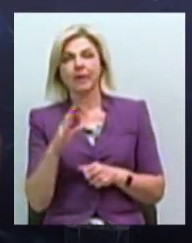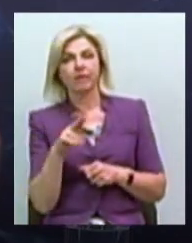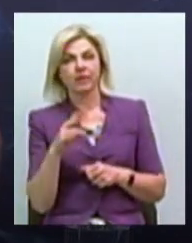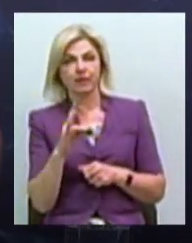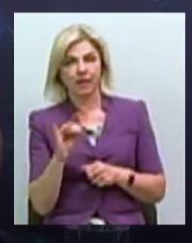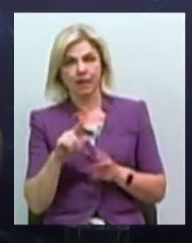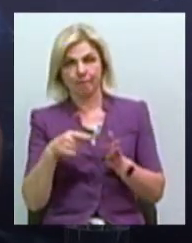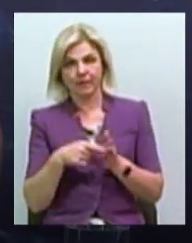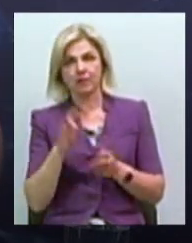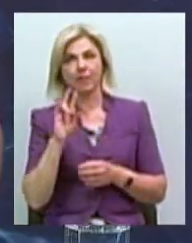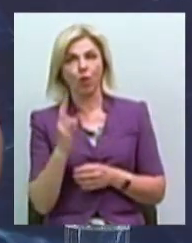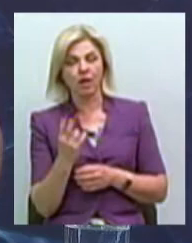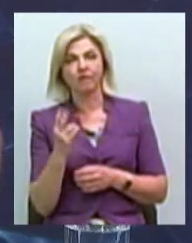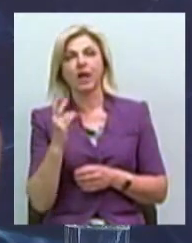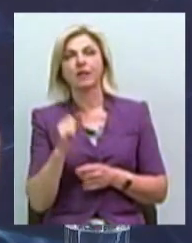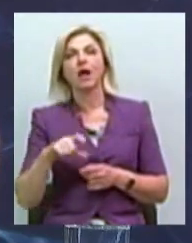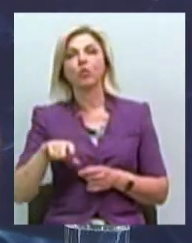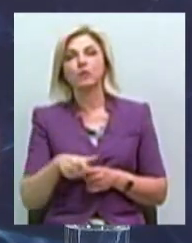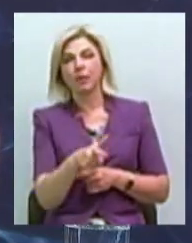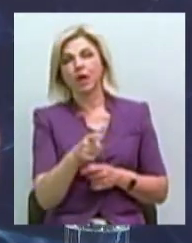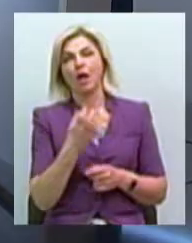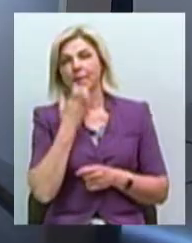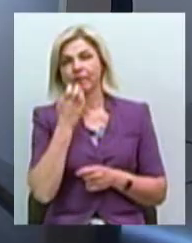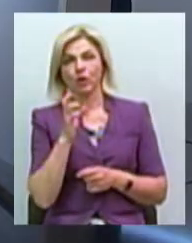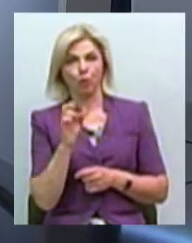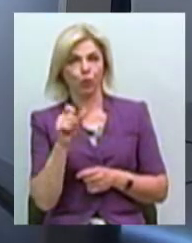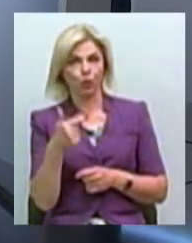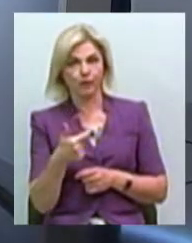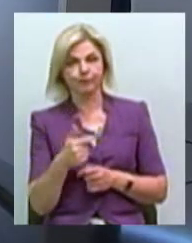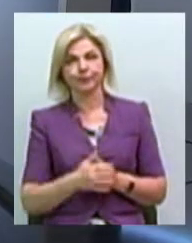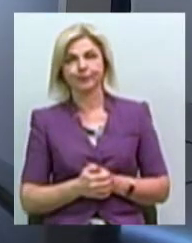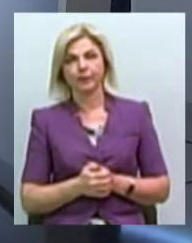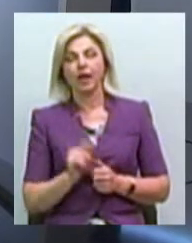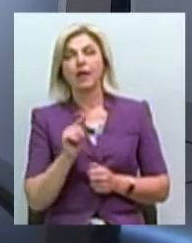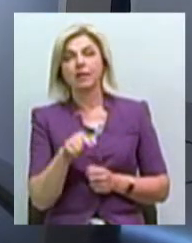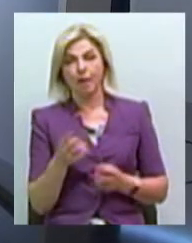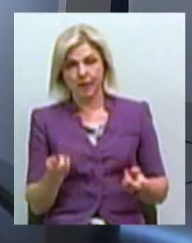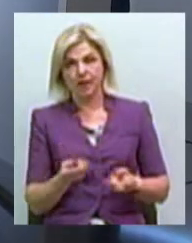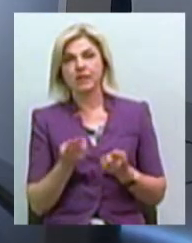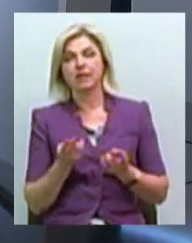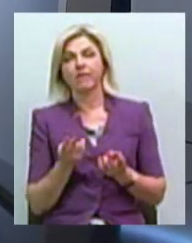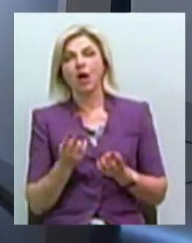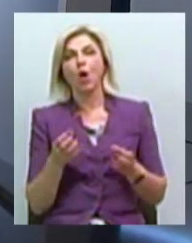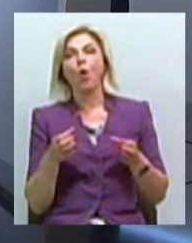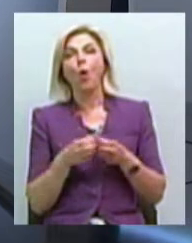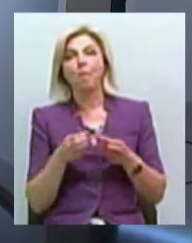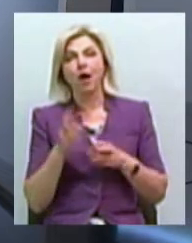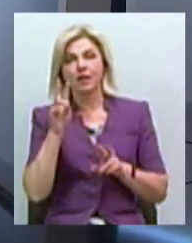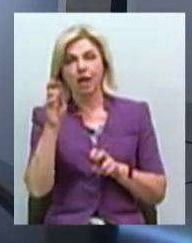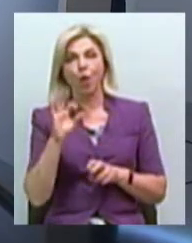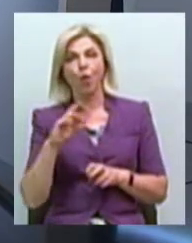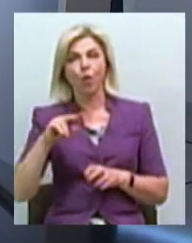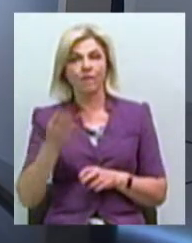міста Миколаєва, на узбережжі Південного Бугу. Там діюча стівідорна компанія «Ольвія»